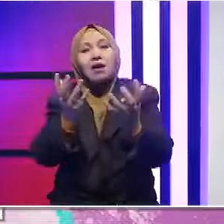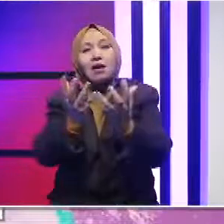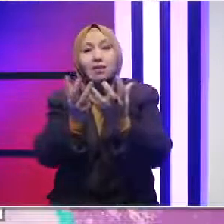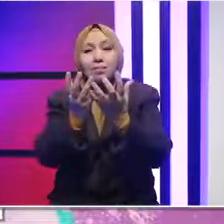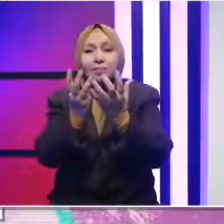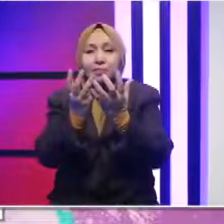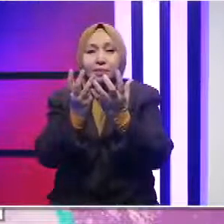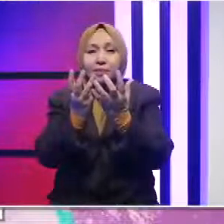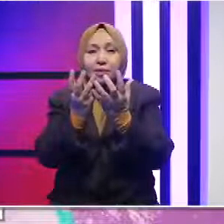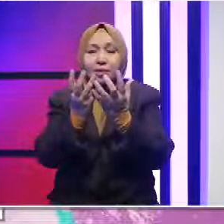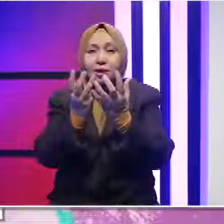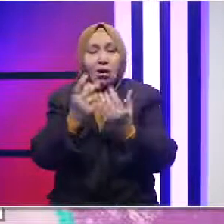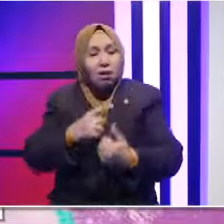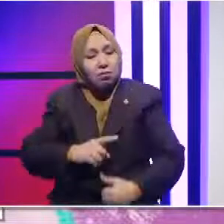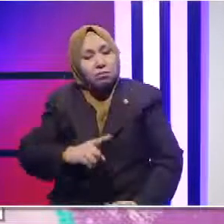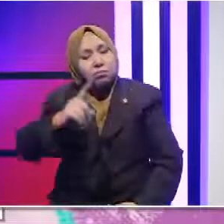العالمين